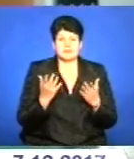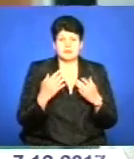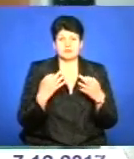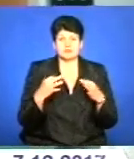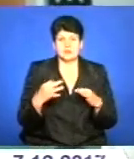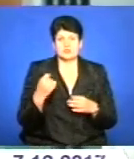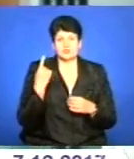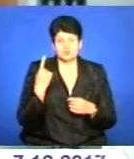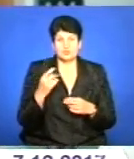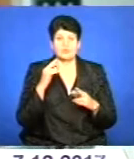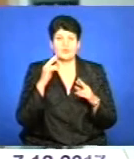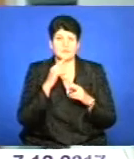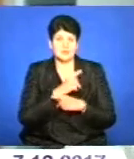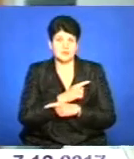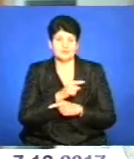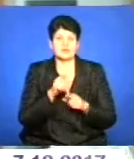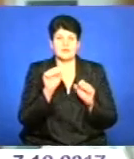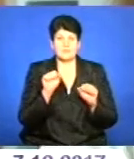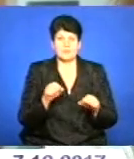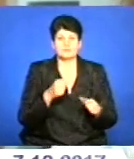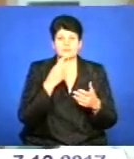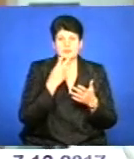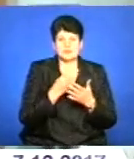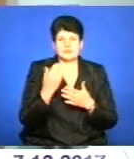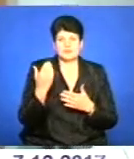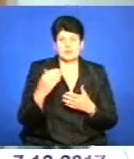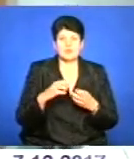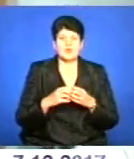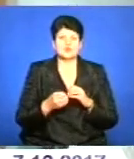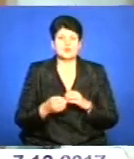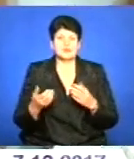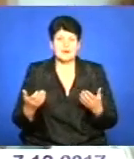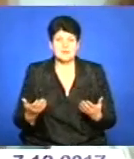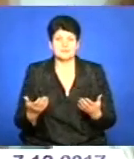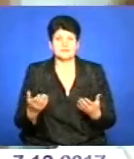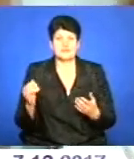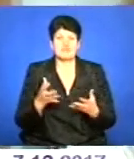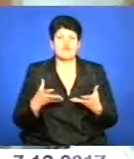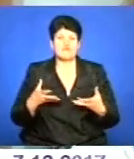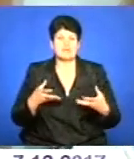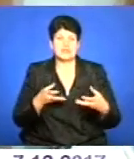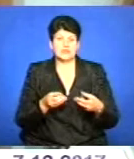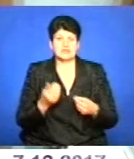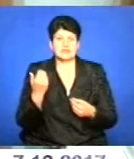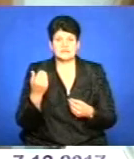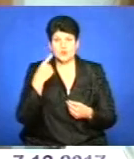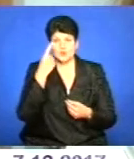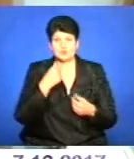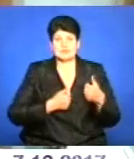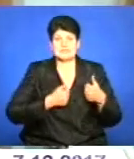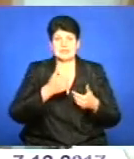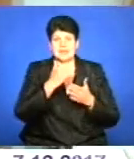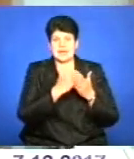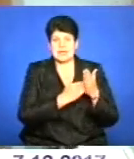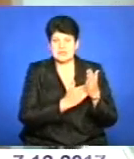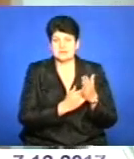одну мізерну помилку, вона може далі відобразитися на твоєму результаті і вплинути на твій особистий рейтинг і так само